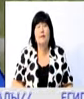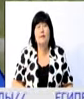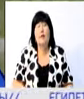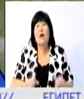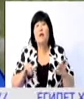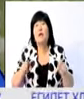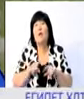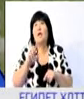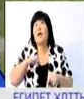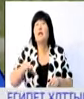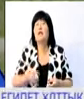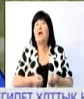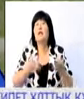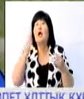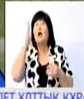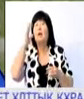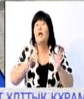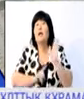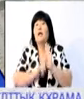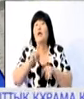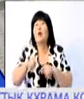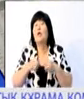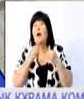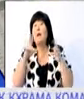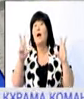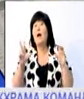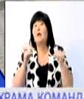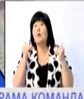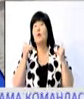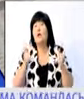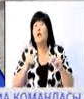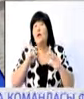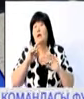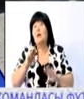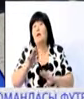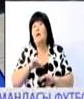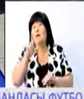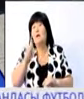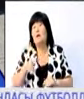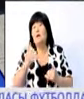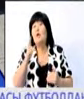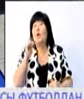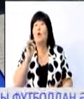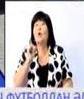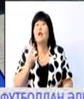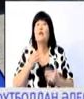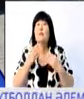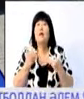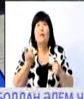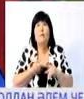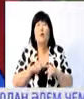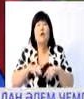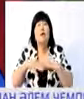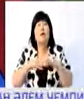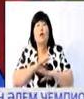Шара соңында елдің жарқын болашағы мен келер ұрпақтың баянды бақыты үшін жазықсыз жапа шеккендердің рухына арнап құран бағышталды. Енді мұндай